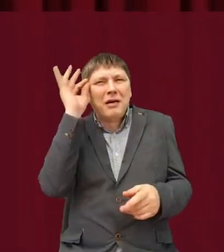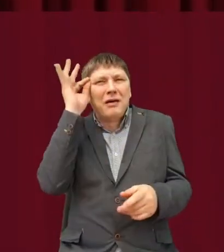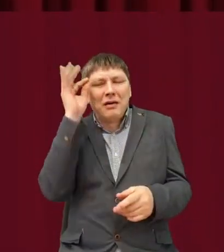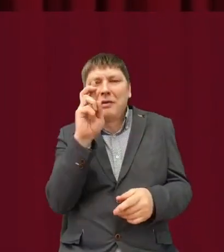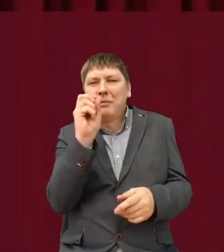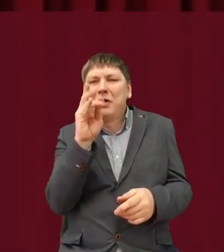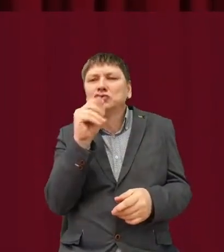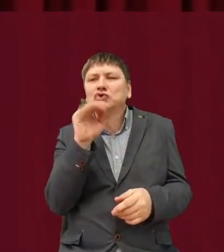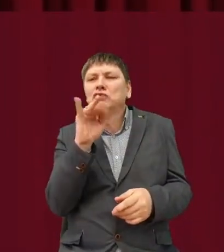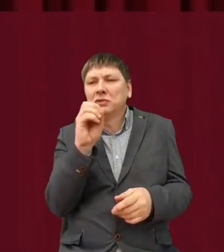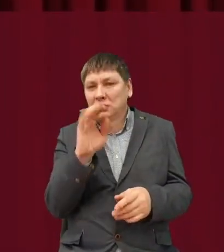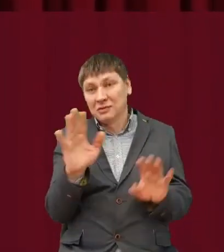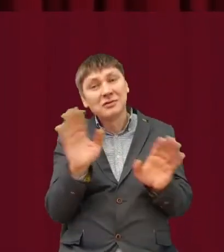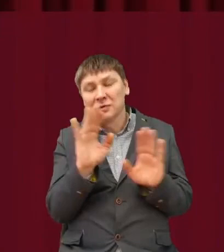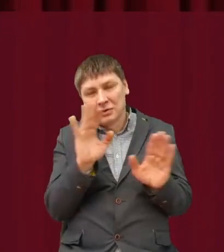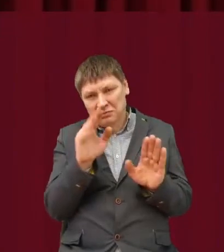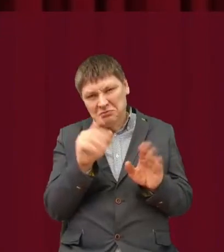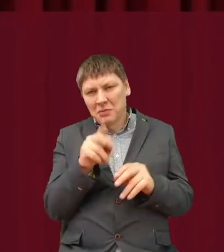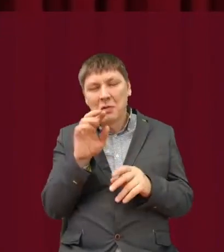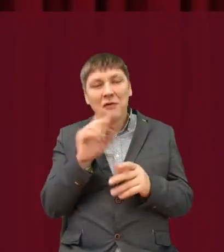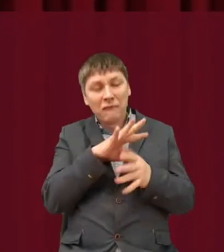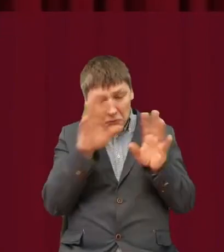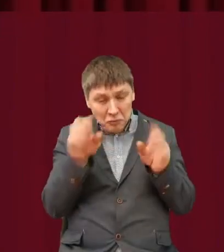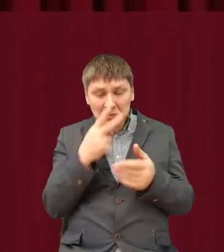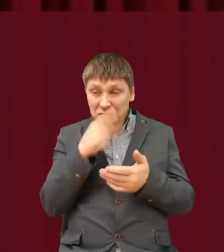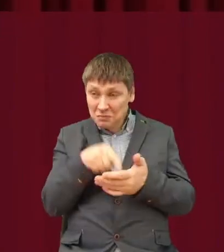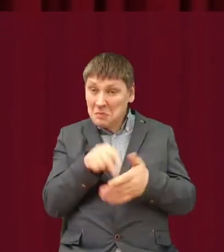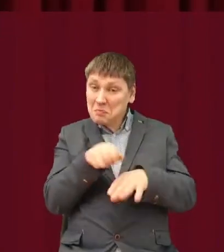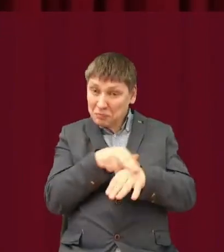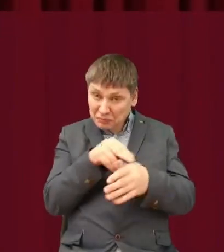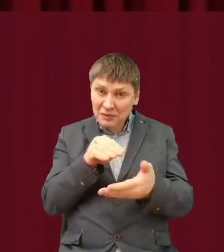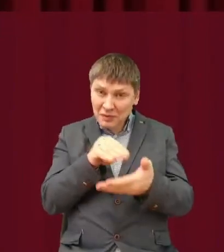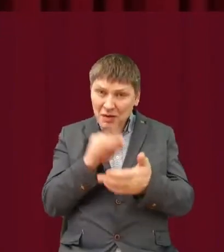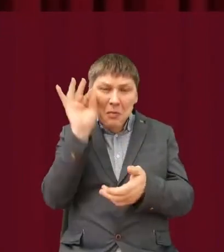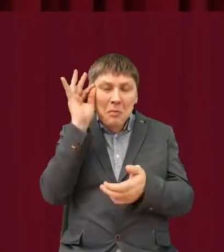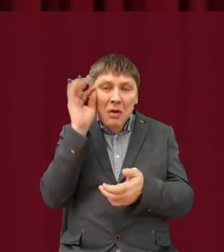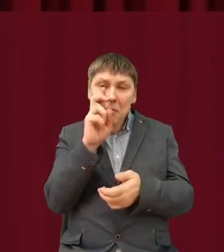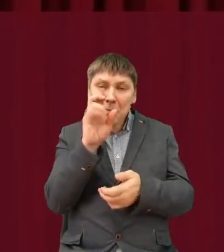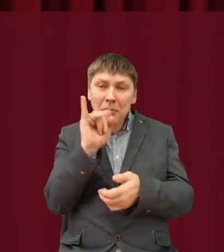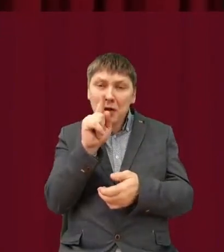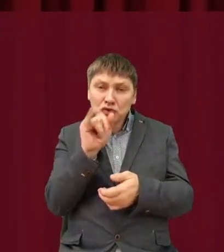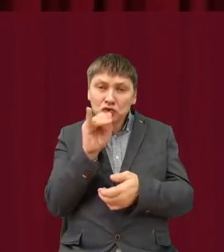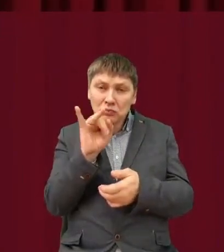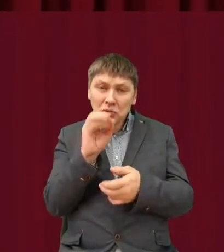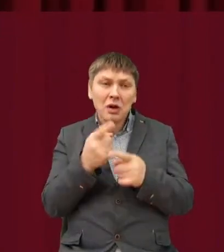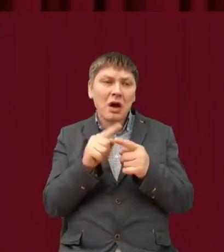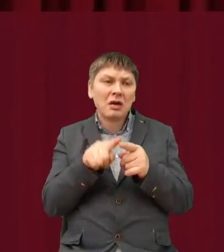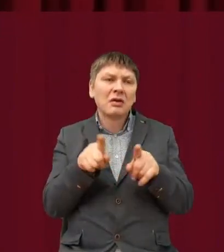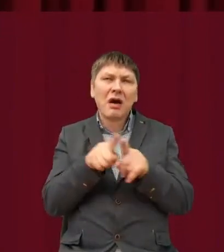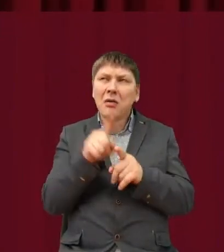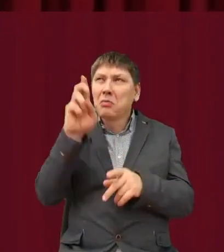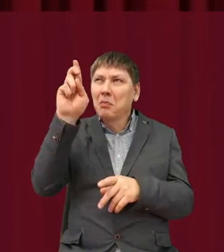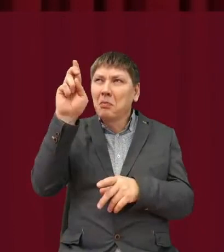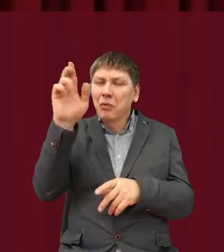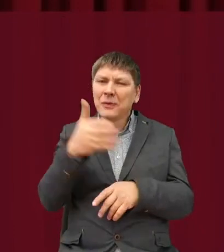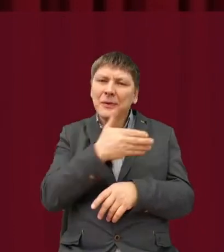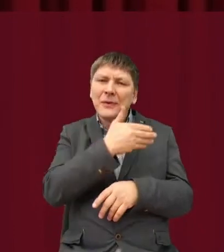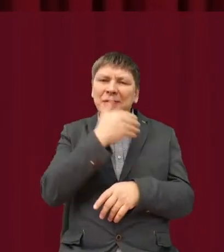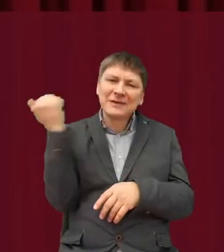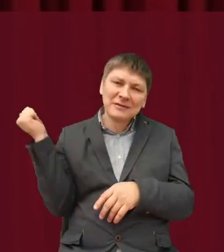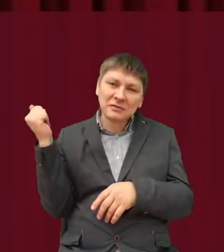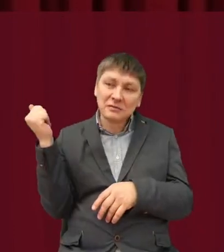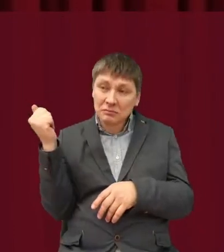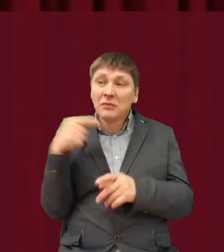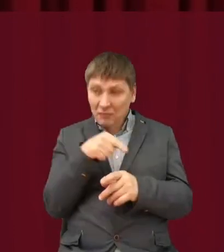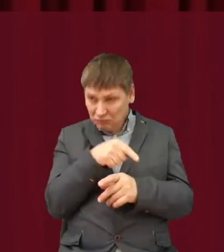контексте в библейском контексте безумия - это отрицание Бога отрицание его природы это моральное